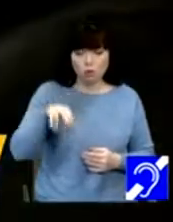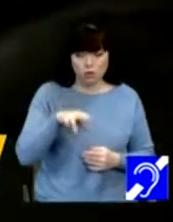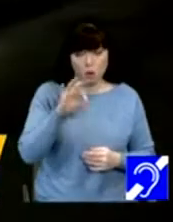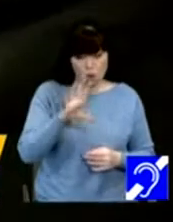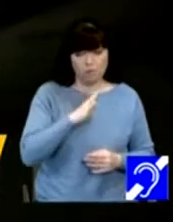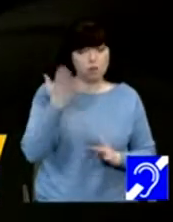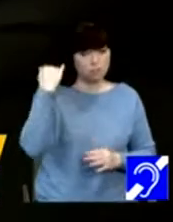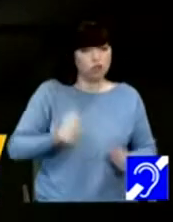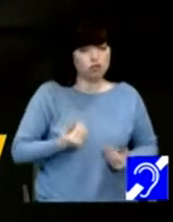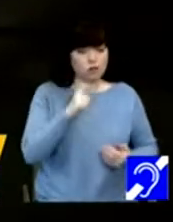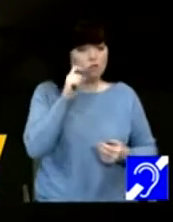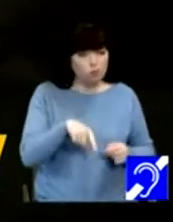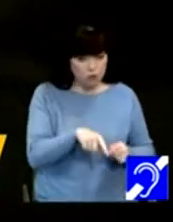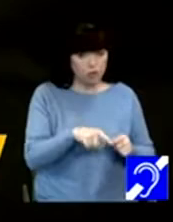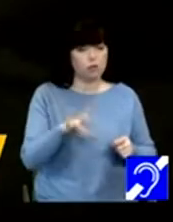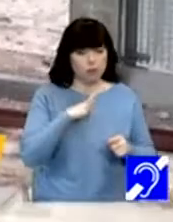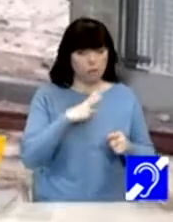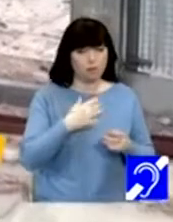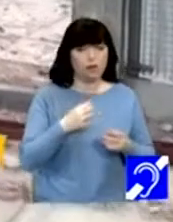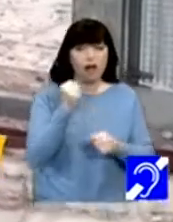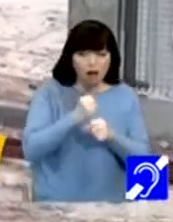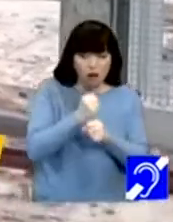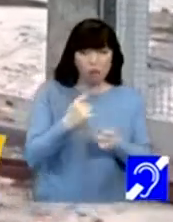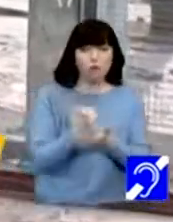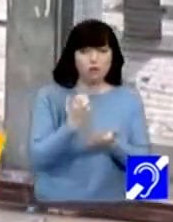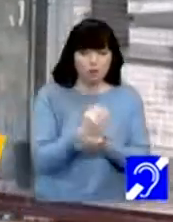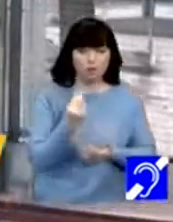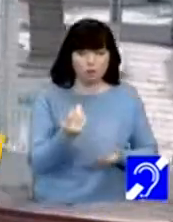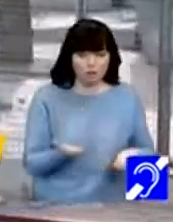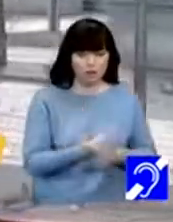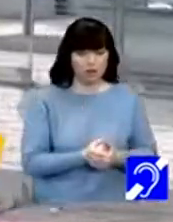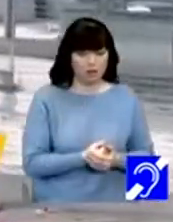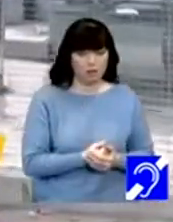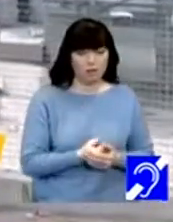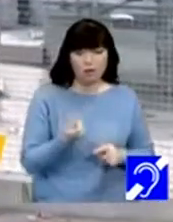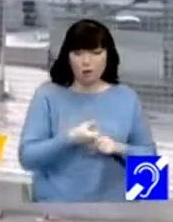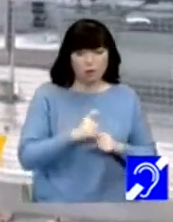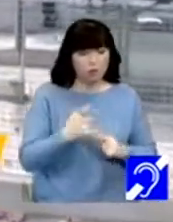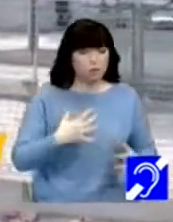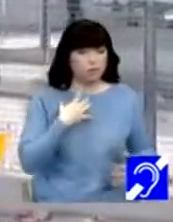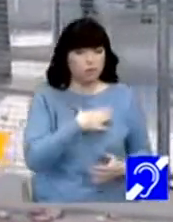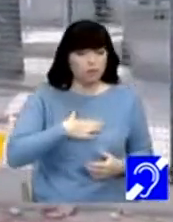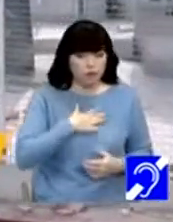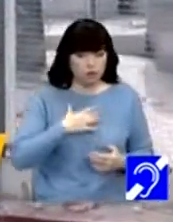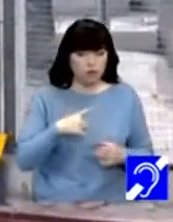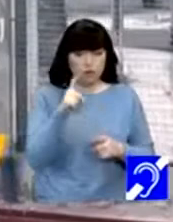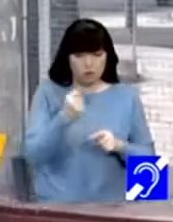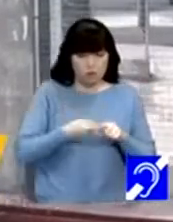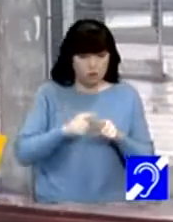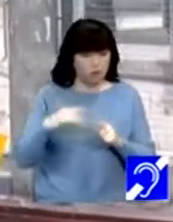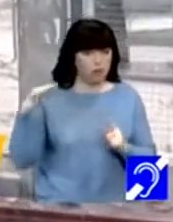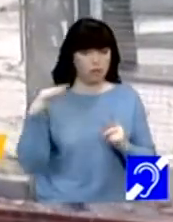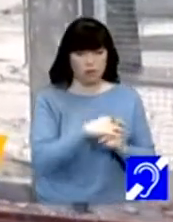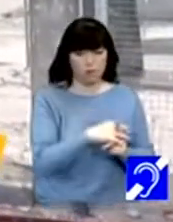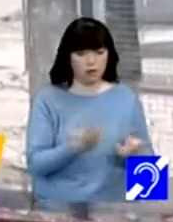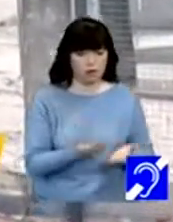în Ucraina, unde a investit și a câștigat bani. I am more emotionally attached to this country because I know